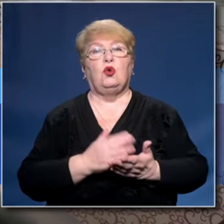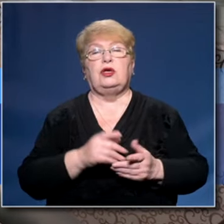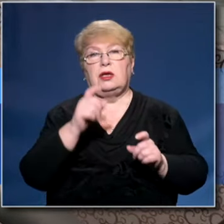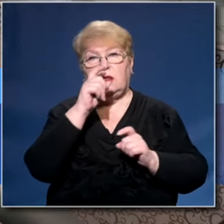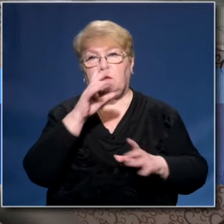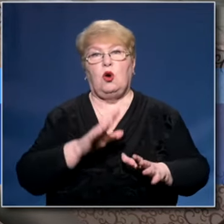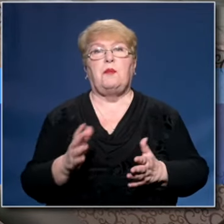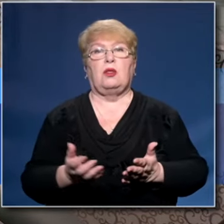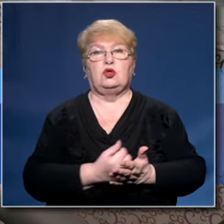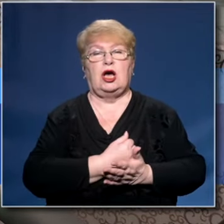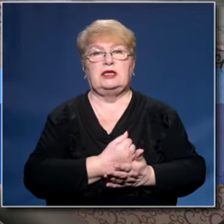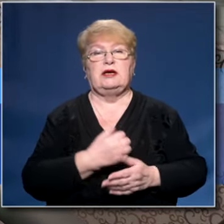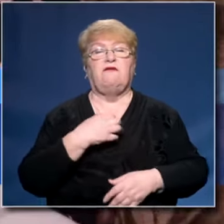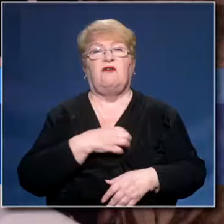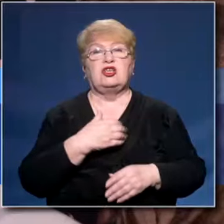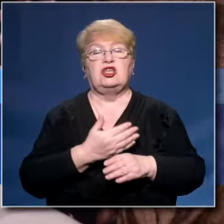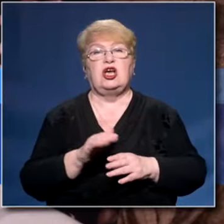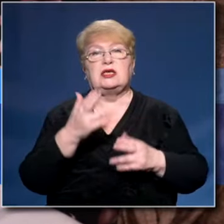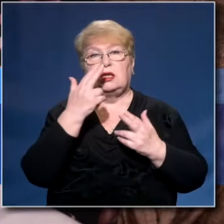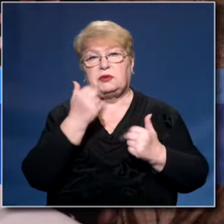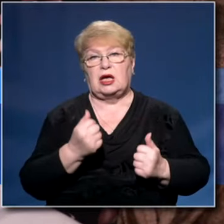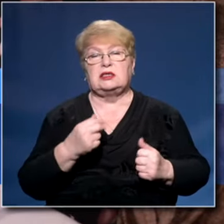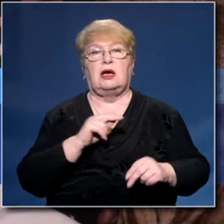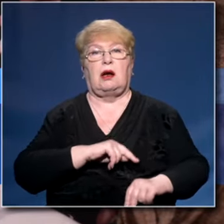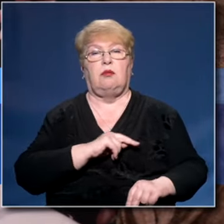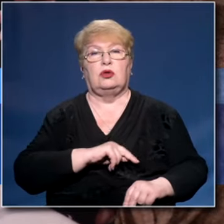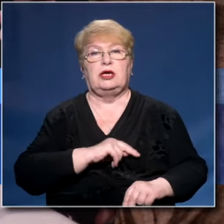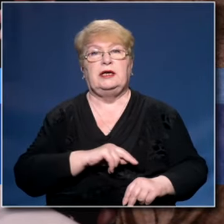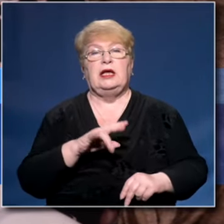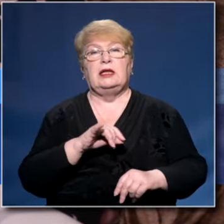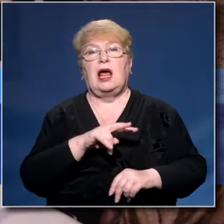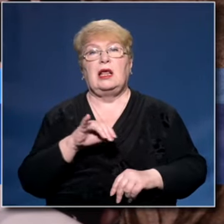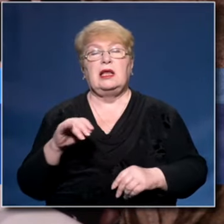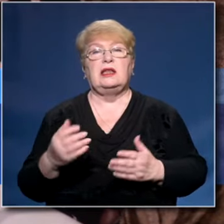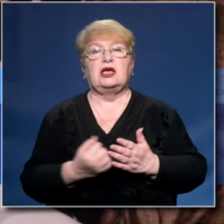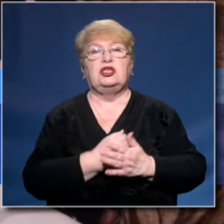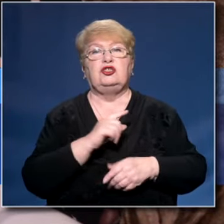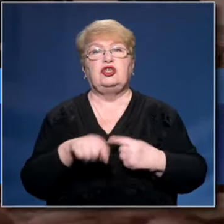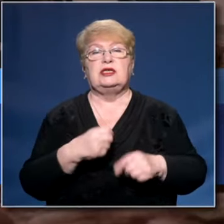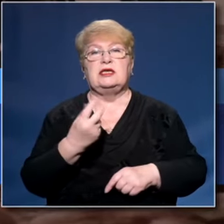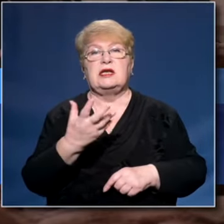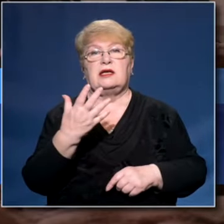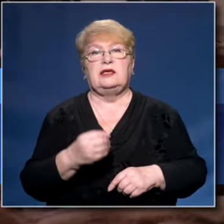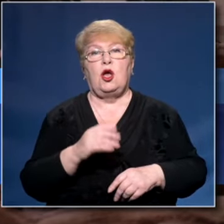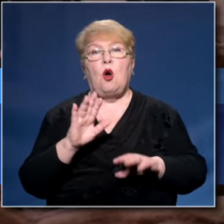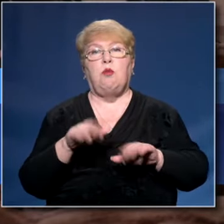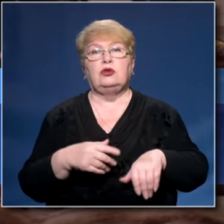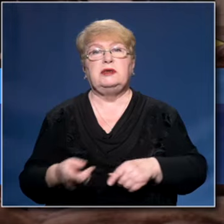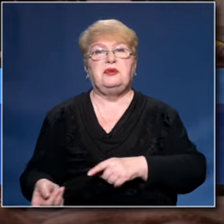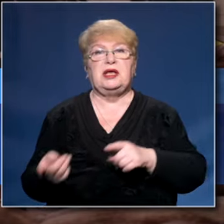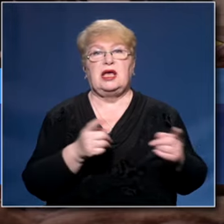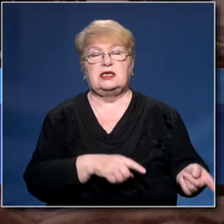итоге неплохо получается важная часть адаптации работа для Лили её нашли Уже через несколько дней после